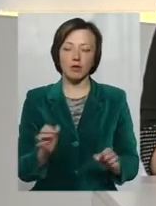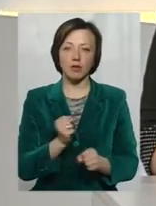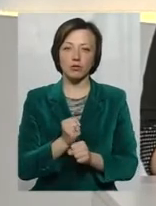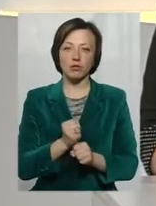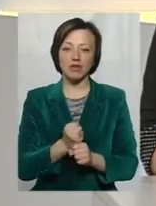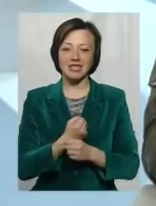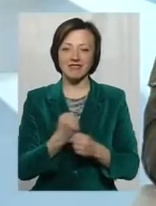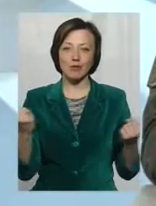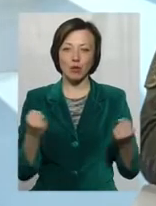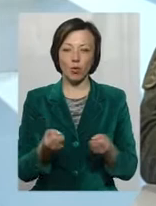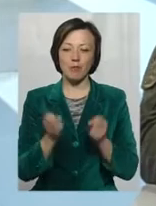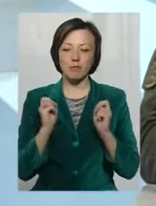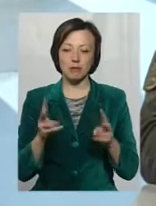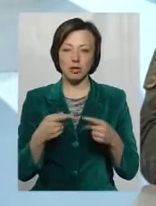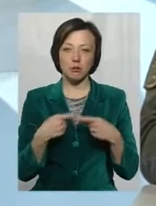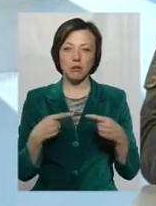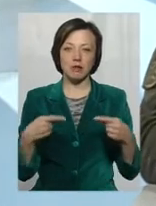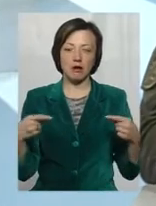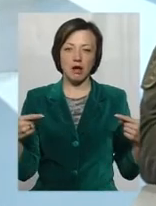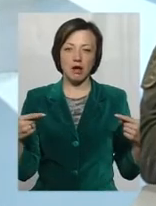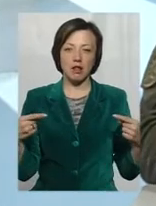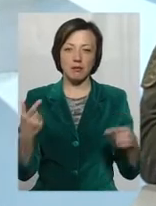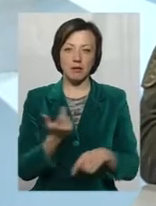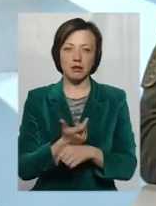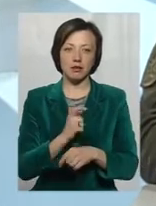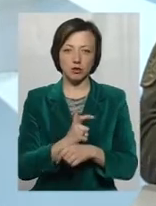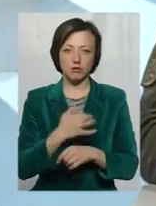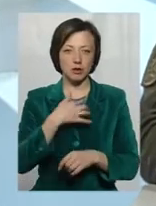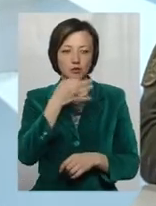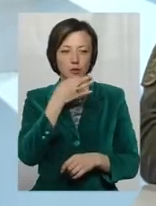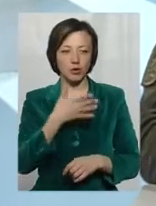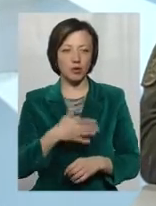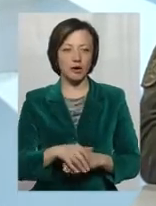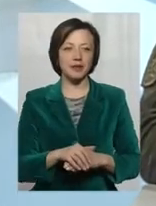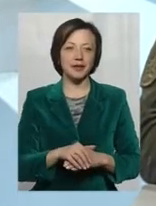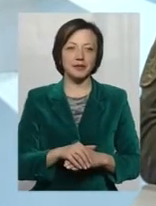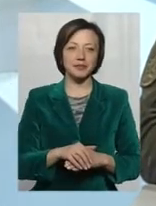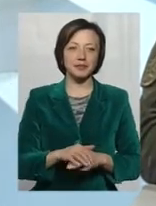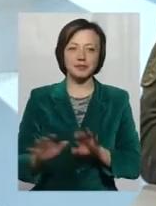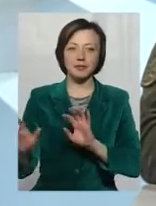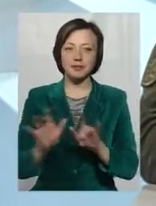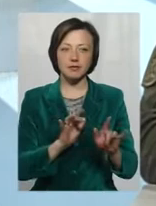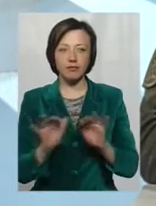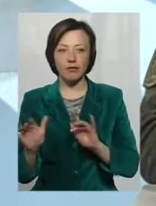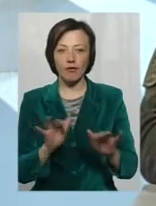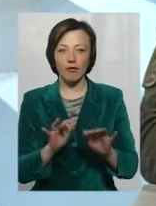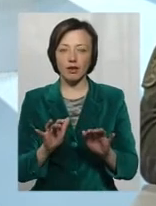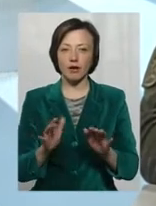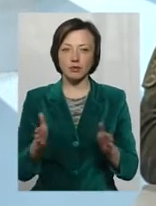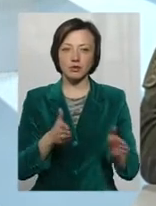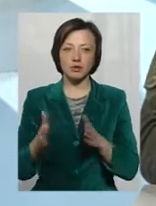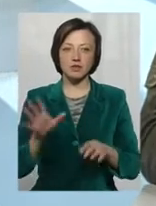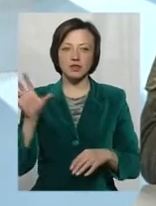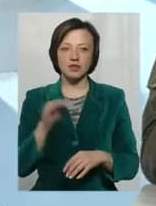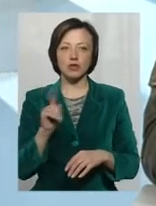з вибухонебезпечними матеріалами. Це мені найбільше сподобалося. Опять же, тактична підготовка. Все те, що ми